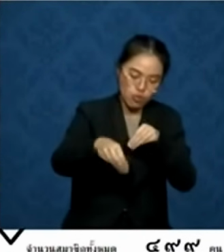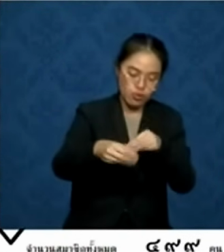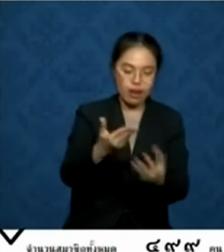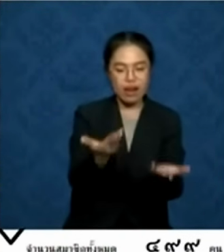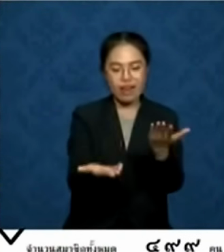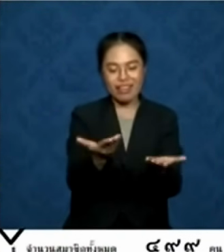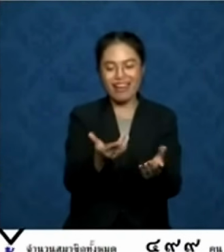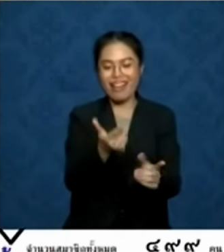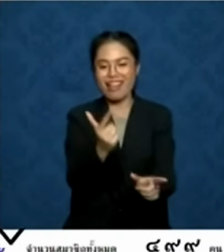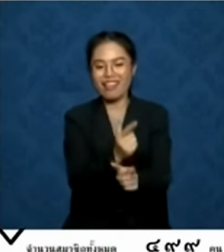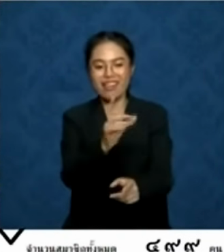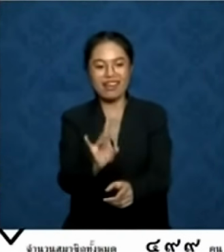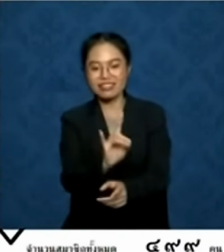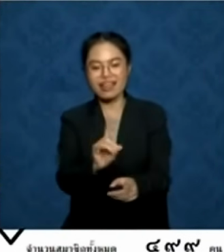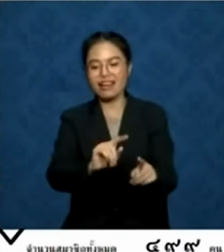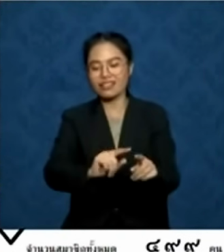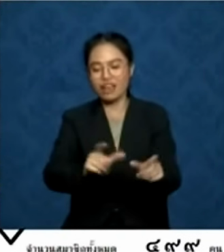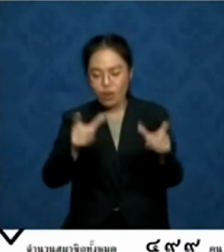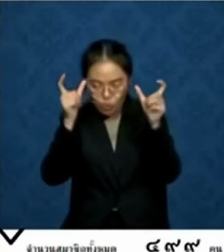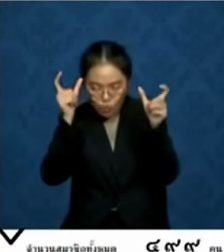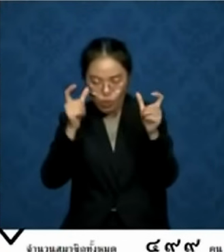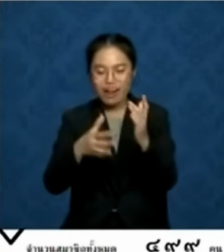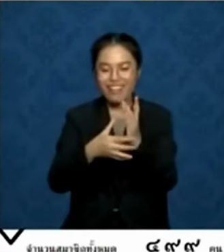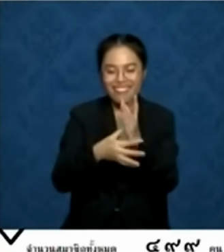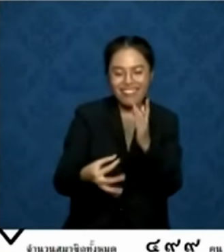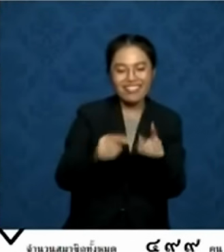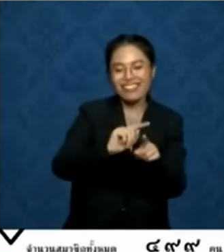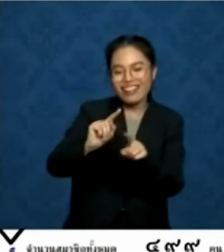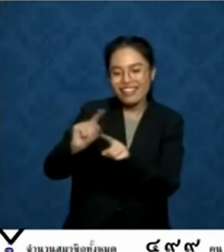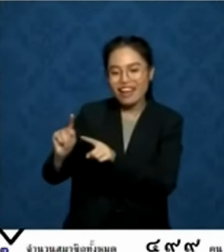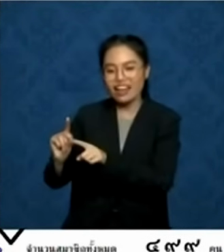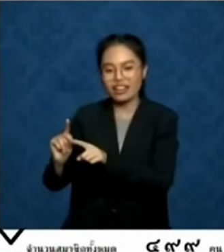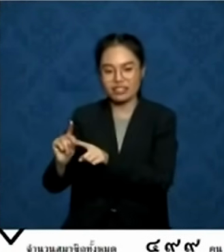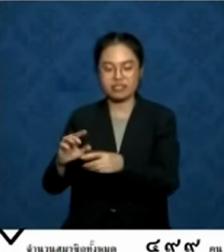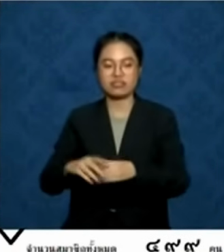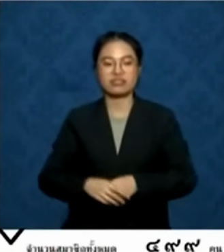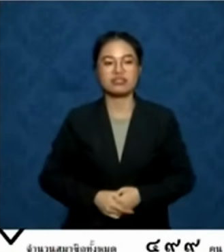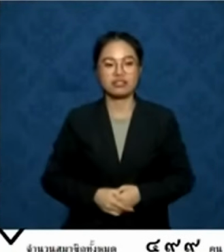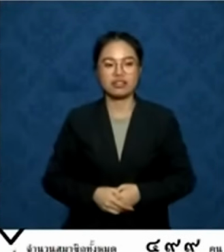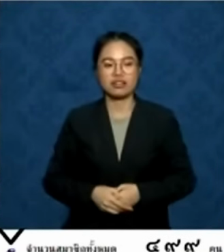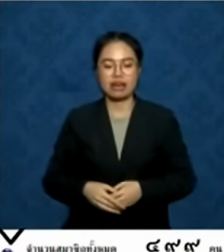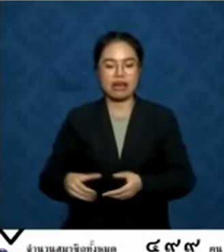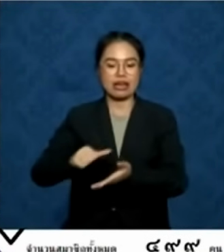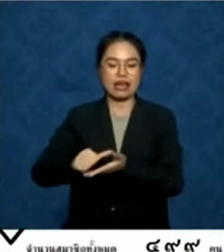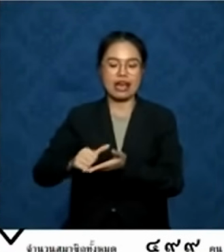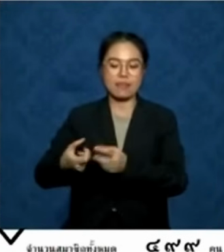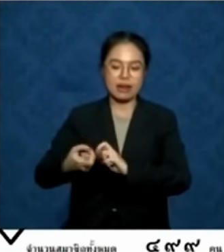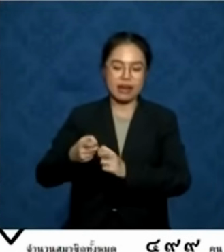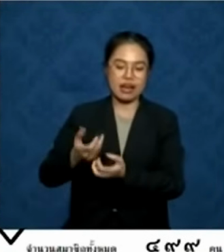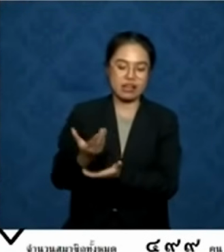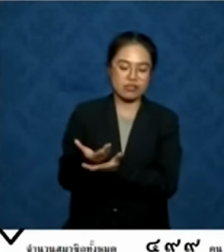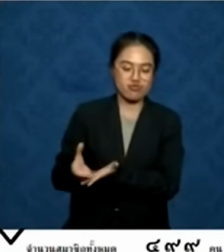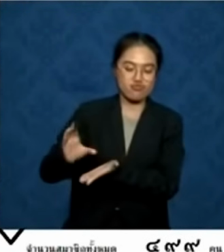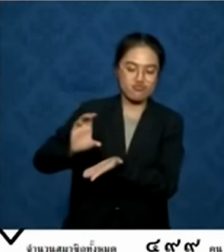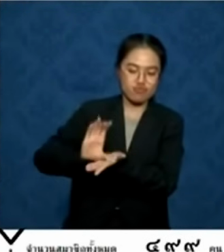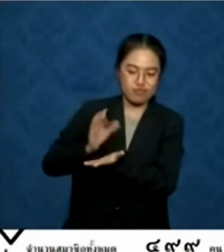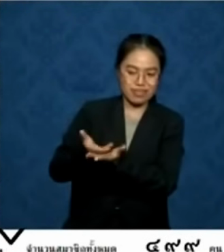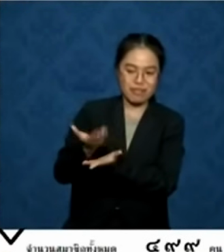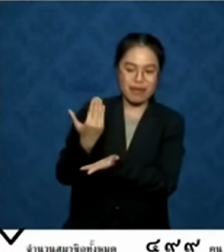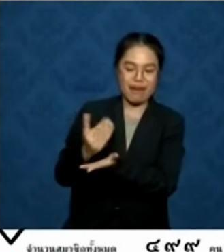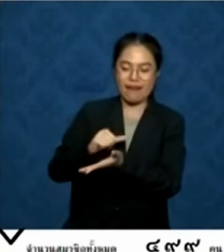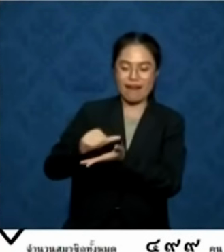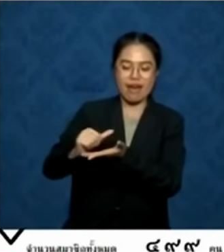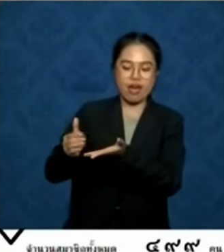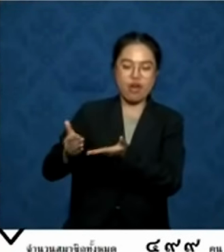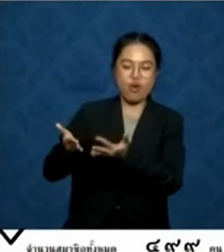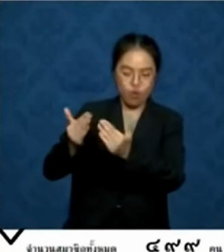ให้เหมาะสมกับศักยภาพของพื้นที่ลดต้นทุนการผลิตด้านการเกษตรผลิตสินค้